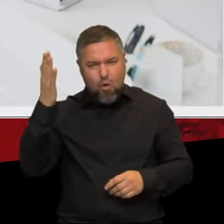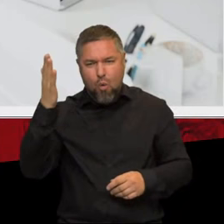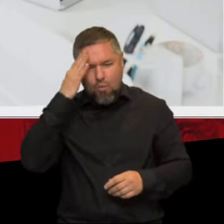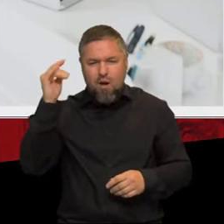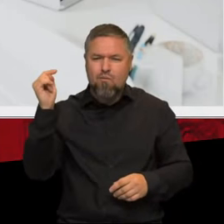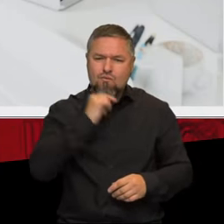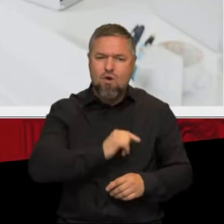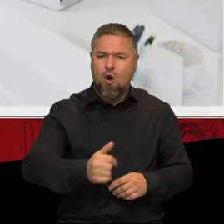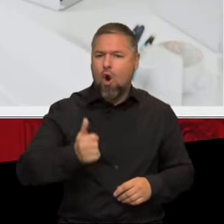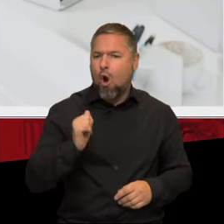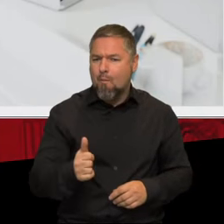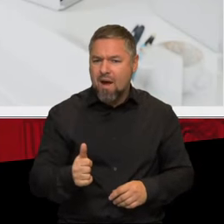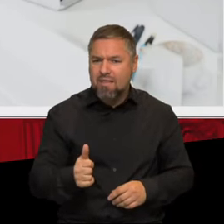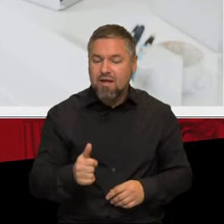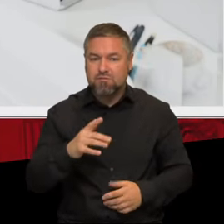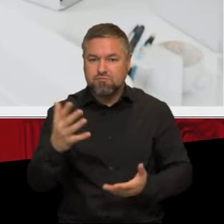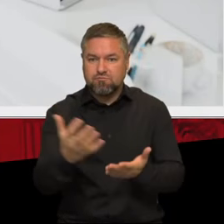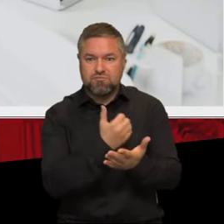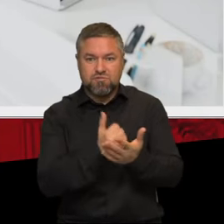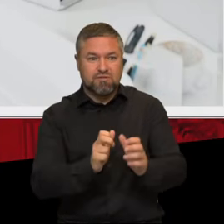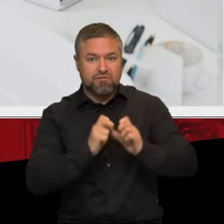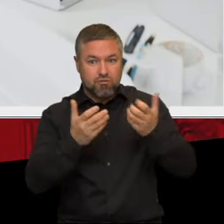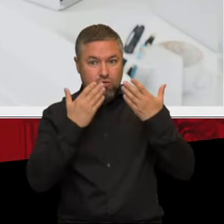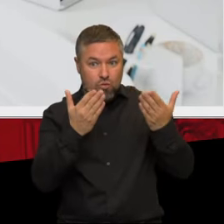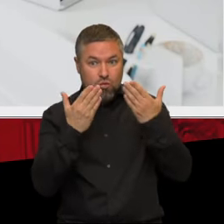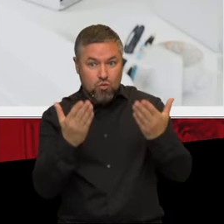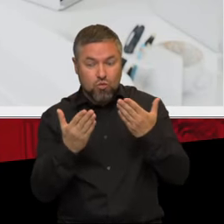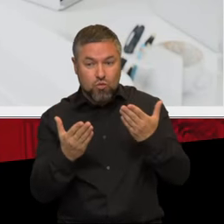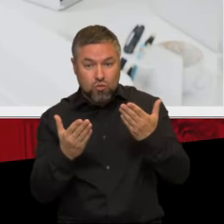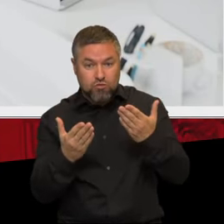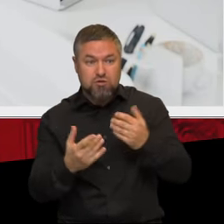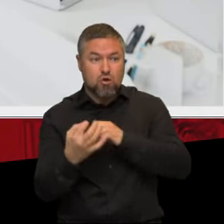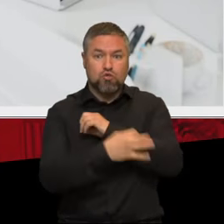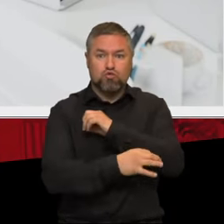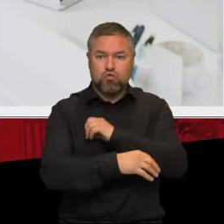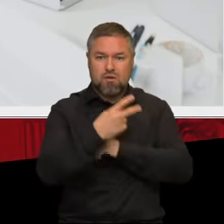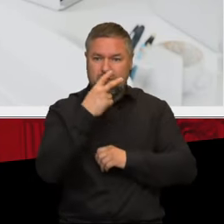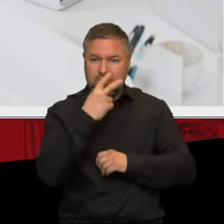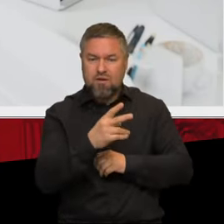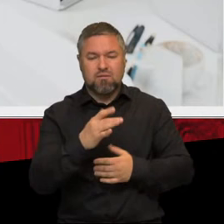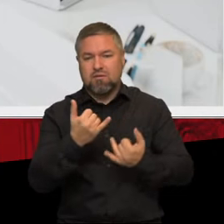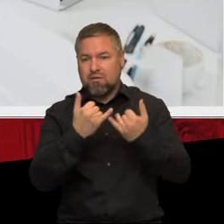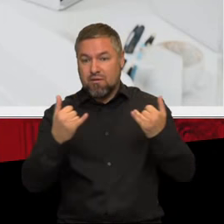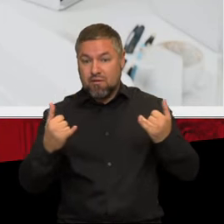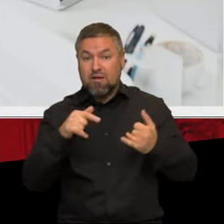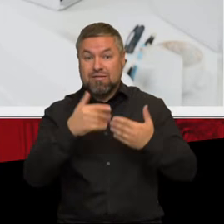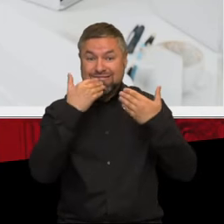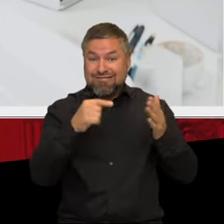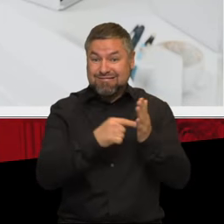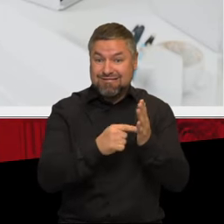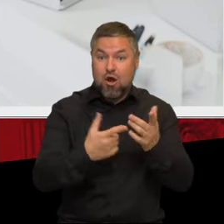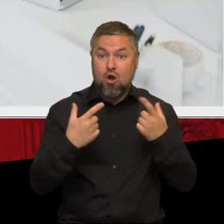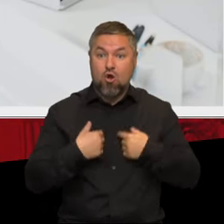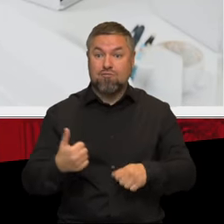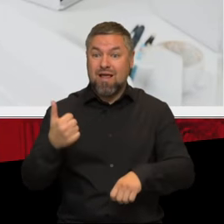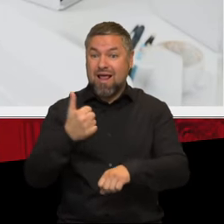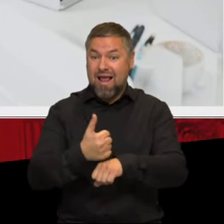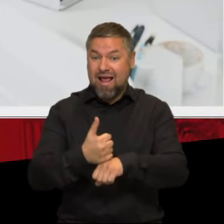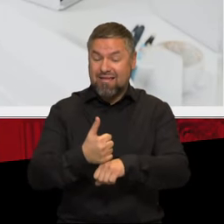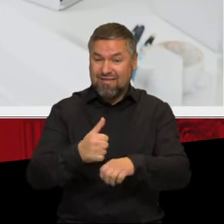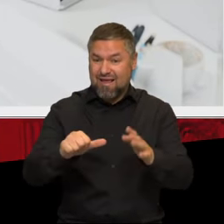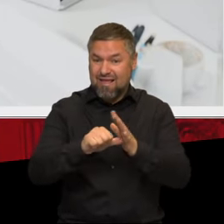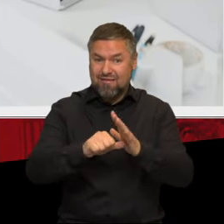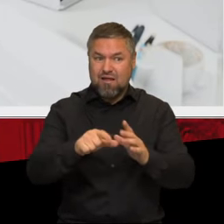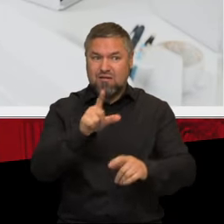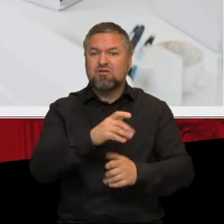umiejętności i kompetencji zdobytych w procesie uczenia się poza systemem studiów lub pracy. Dzięki niej kandydaci mogą zostać zwolnieni z